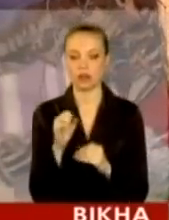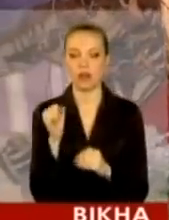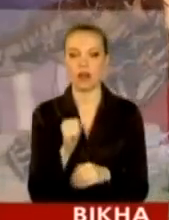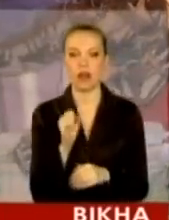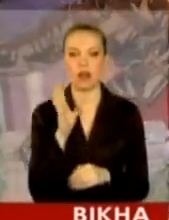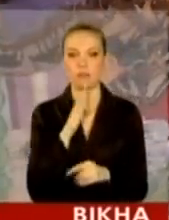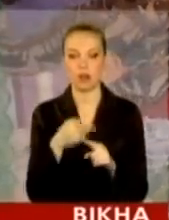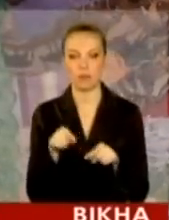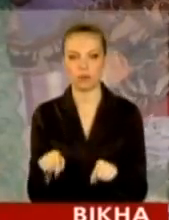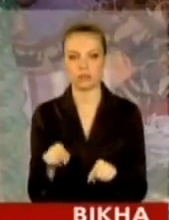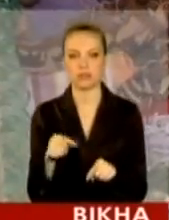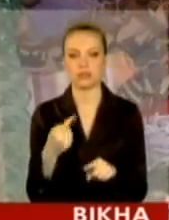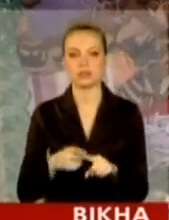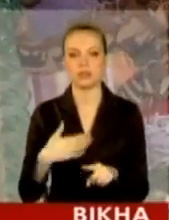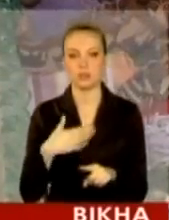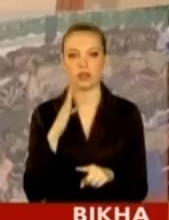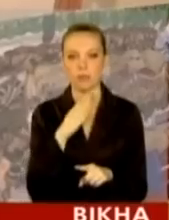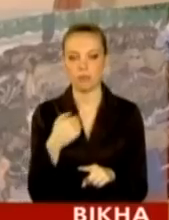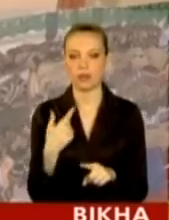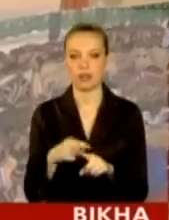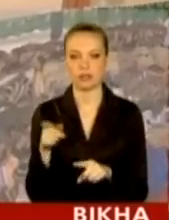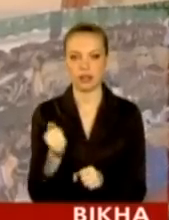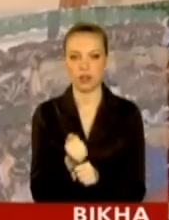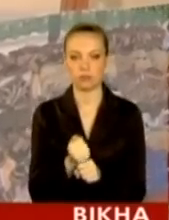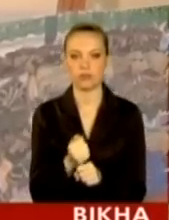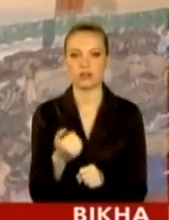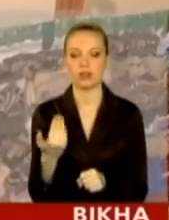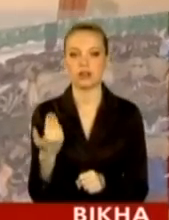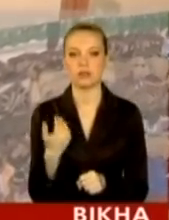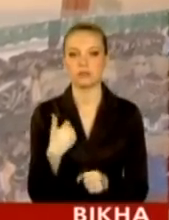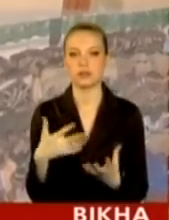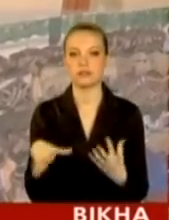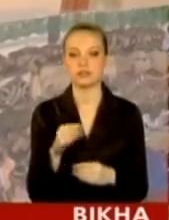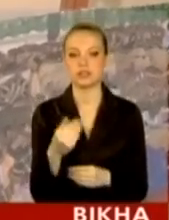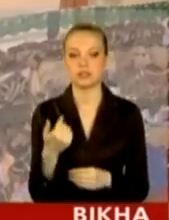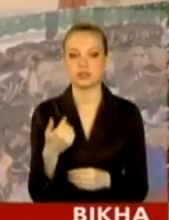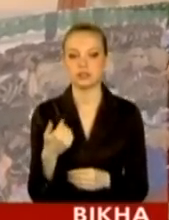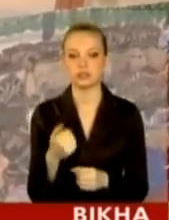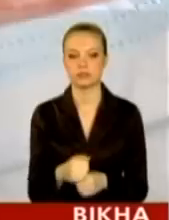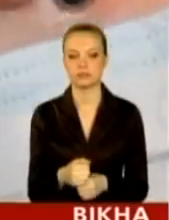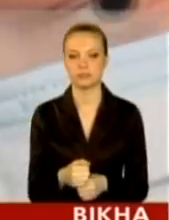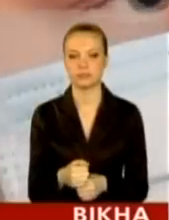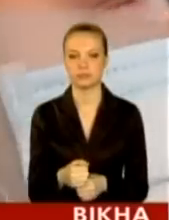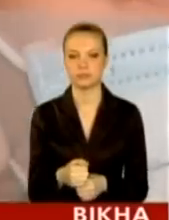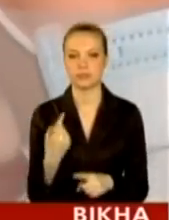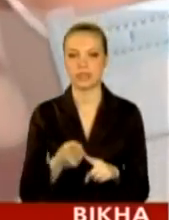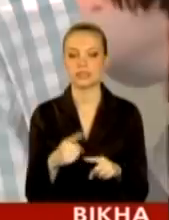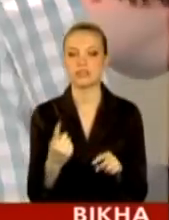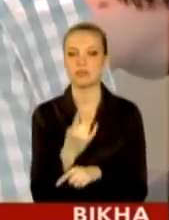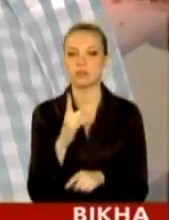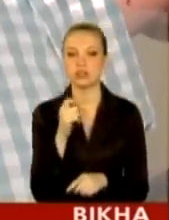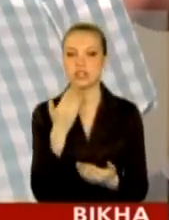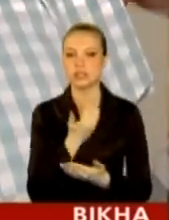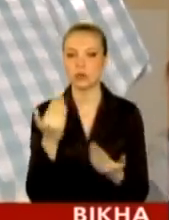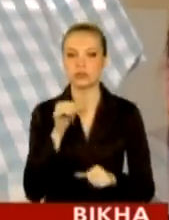все. Це моя мама, я її зробив. Ми ж його любимо сьогодні, вже одне сутки. Це вперше за останній